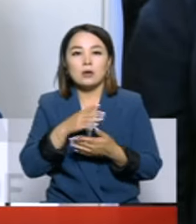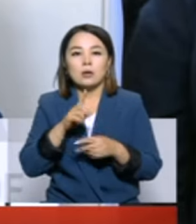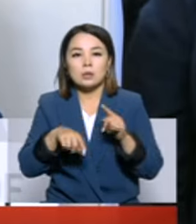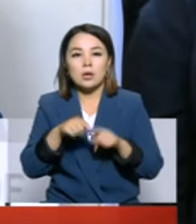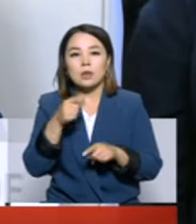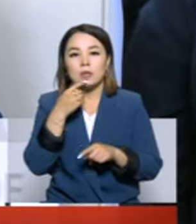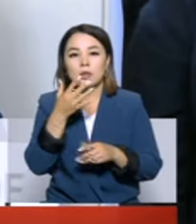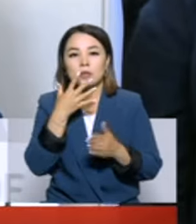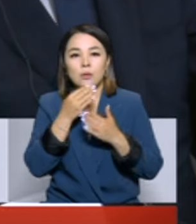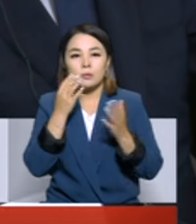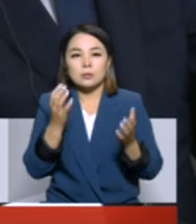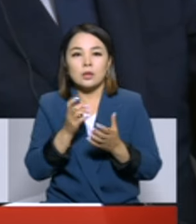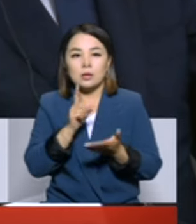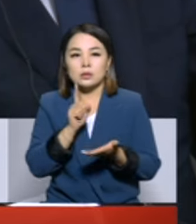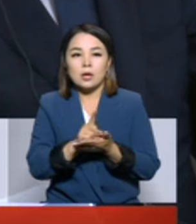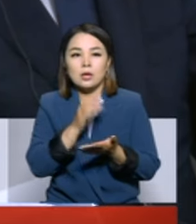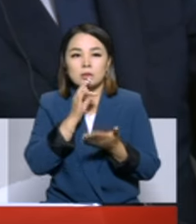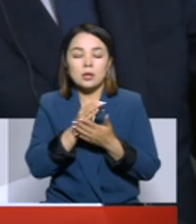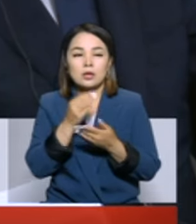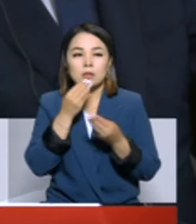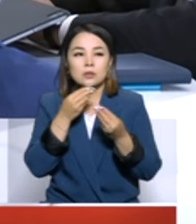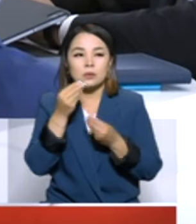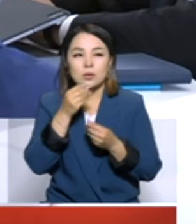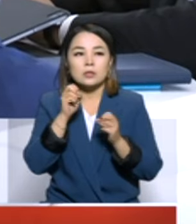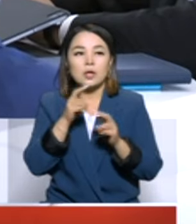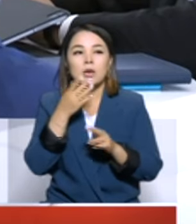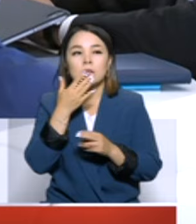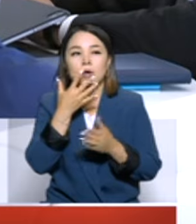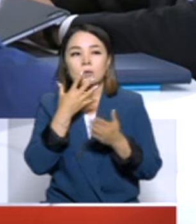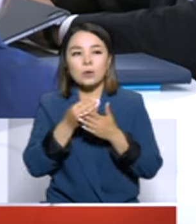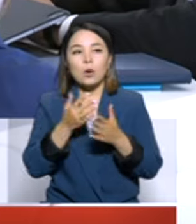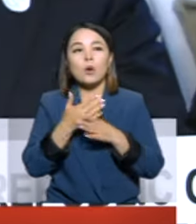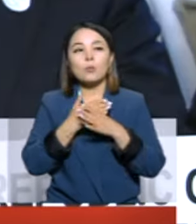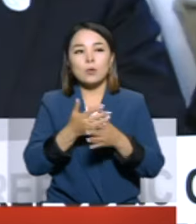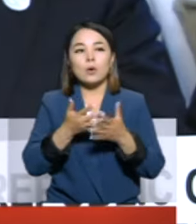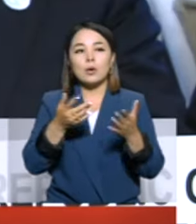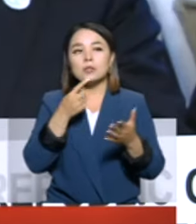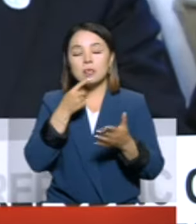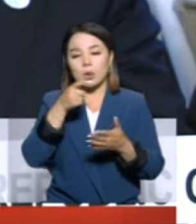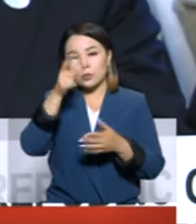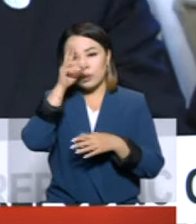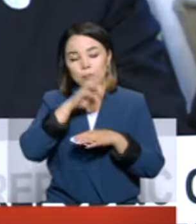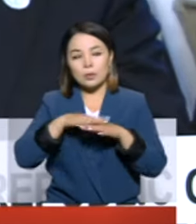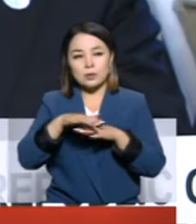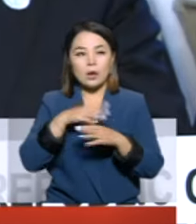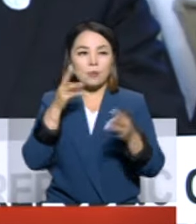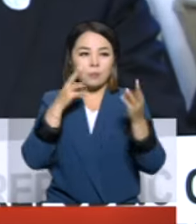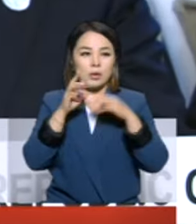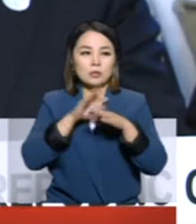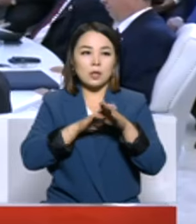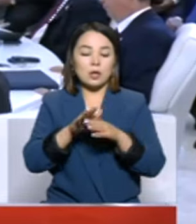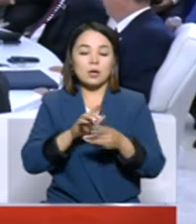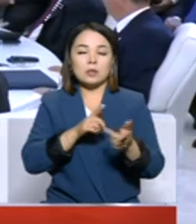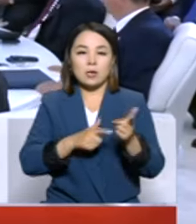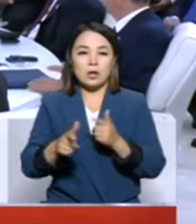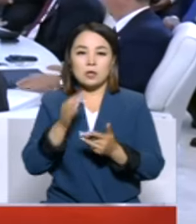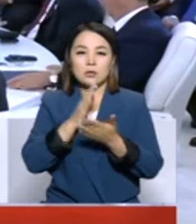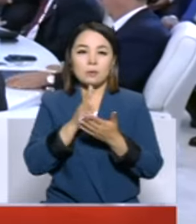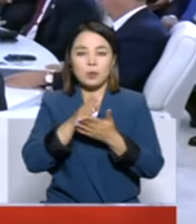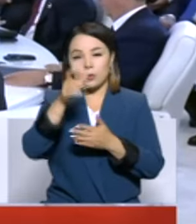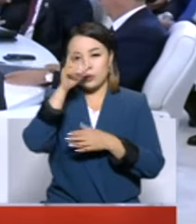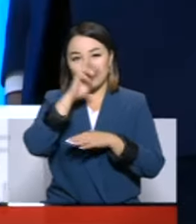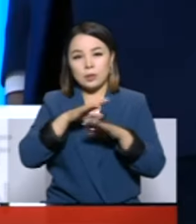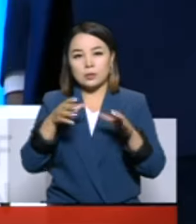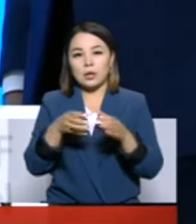тілімізді сақтау маңызды екенін айтып, жасанды интеллектінің көмегімен үлкен тілдік түркі моделін әзірлеуді ұсынды. Жиын соңында түркі мемлекеттер